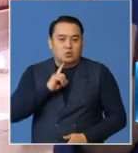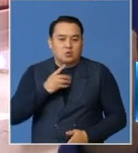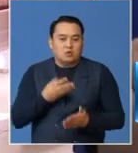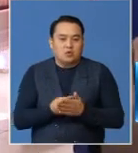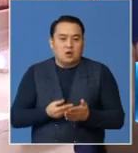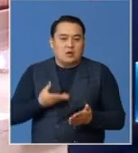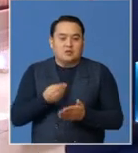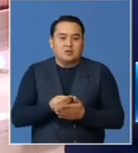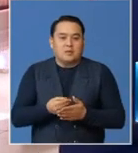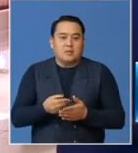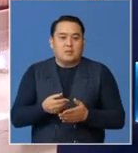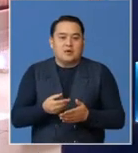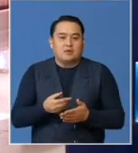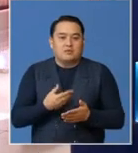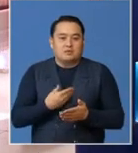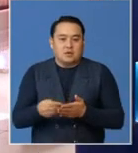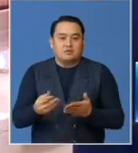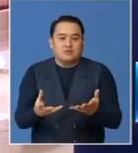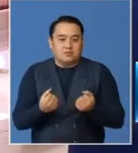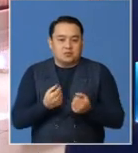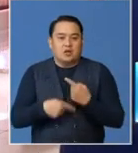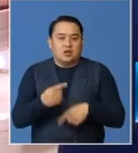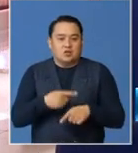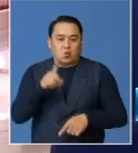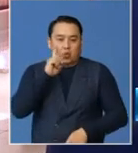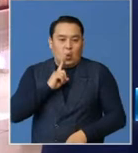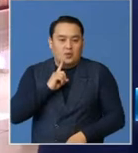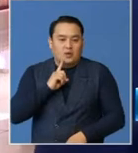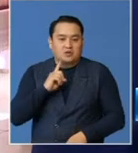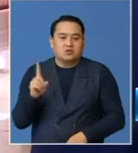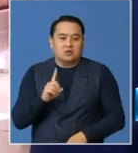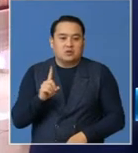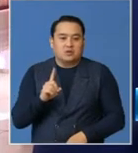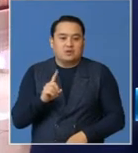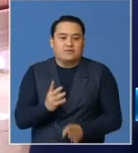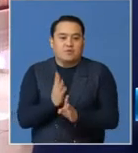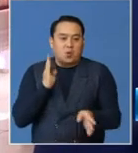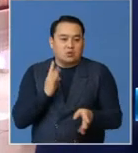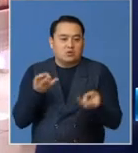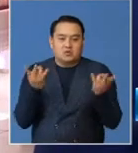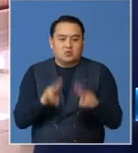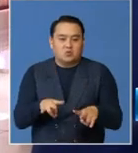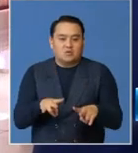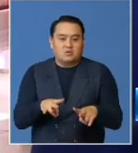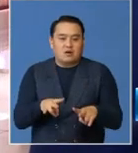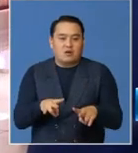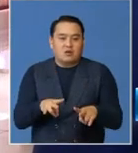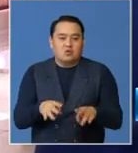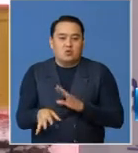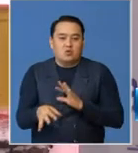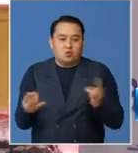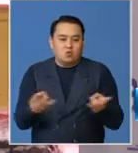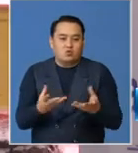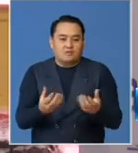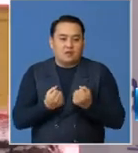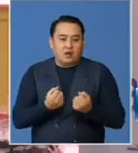положил деньги в баночку, взял себе сдачу. Думаю, что это удобно, потому что не стоишь в очереди, не задерживаешься. Взял, что тебе нужно, и пошел.